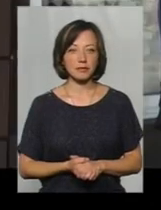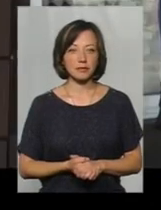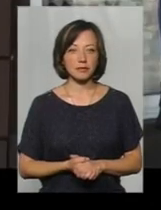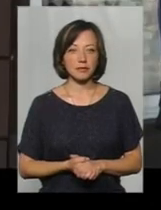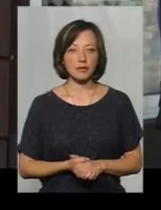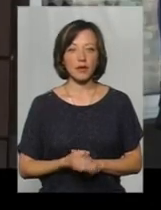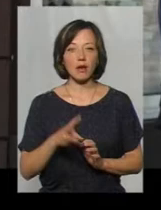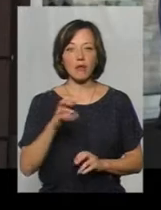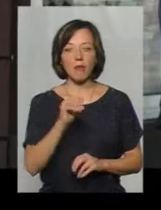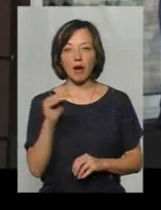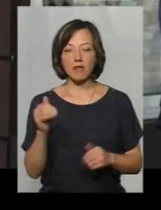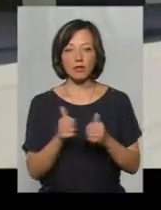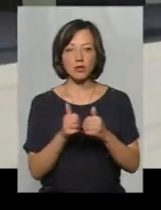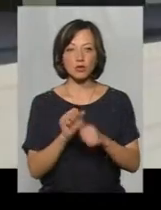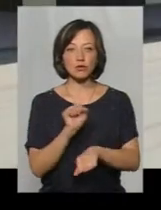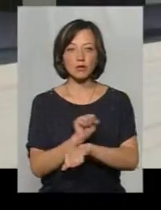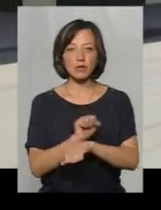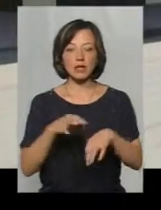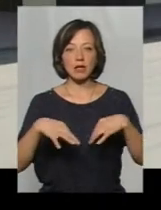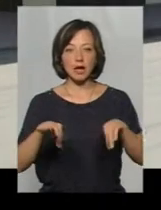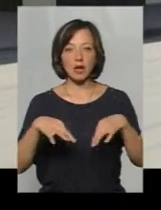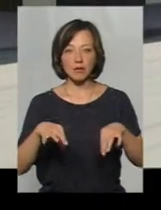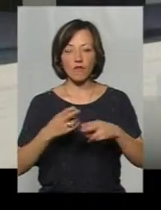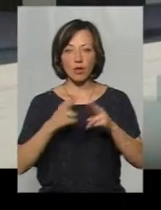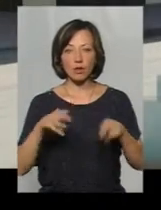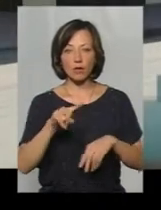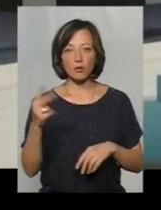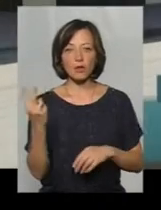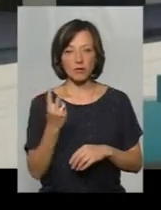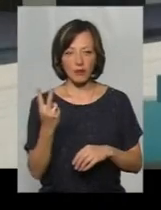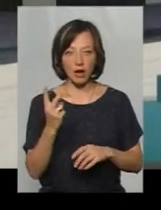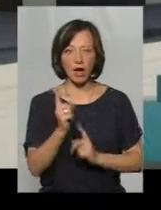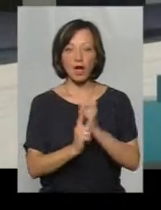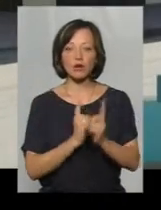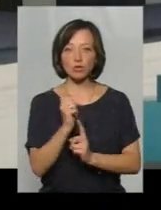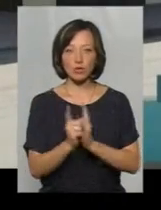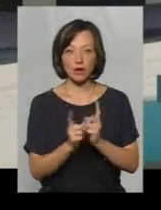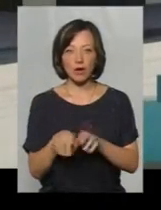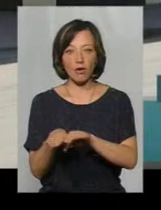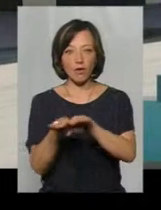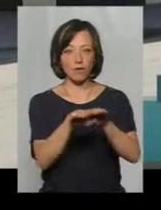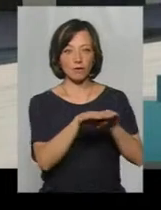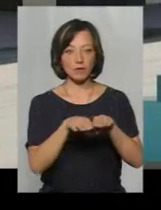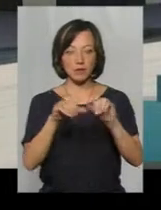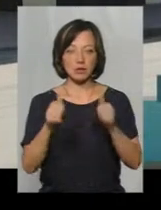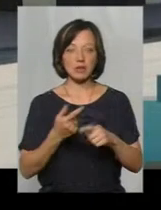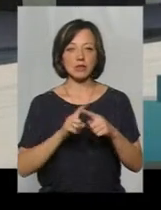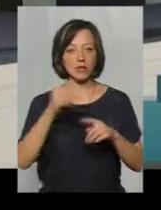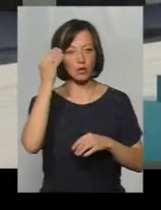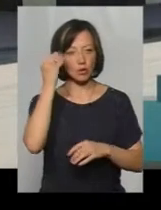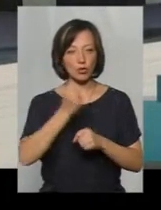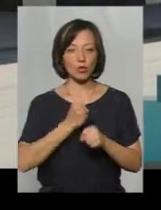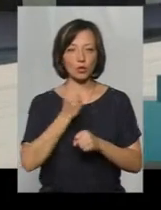Мафи поблизу зупинки громадського транспорту «Автовокзал номер два» реконструйовані в одному стилі. І це, на думку